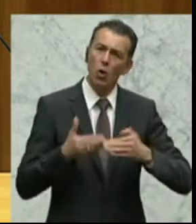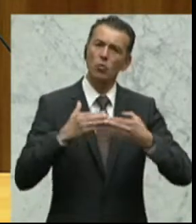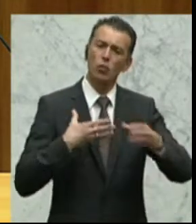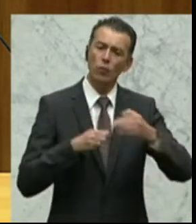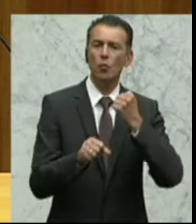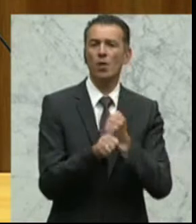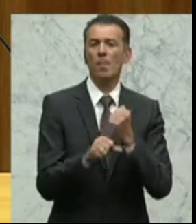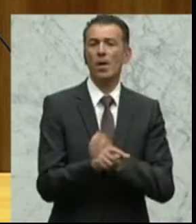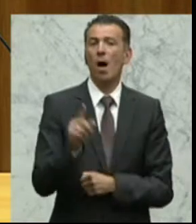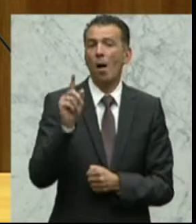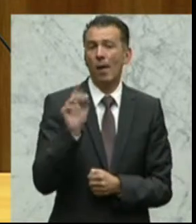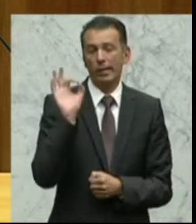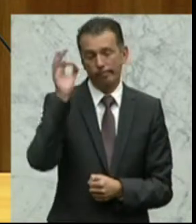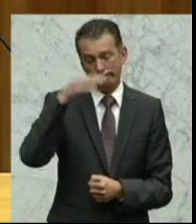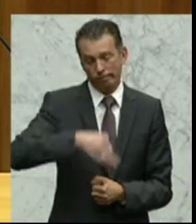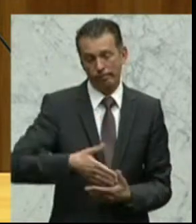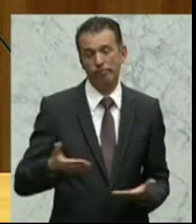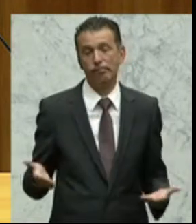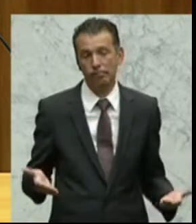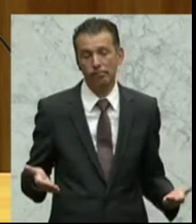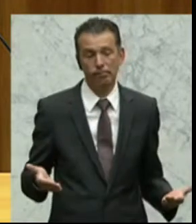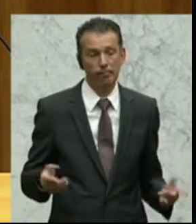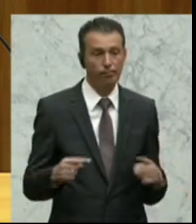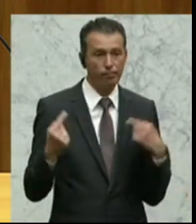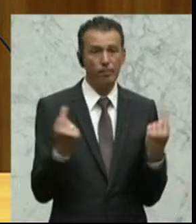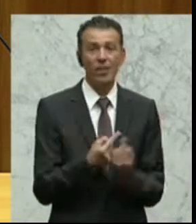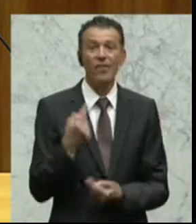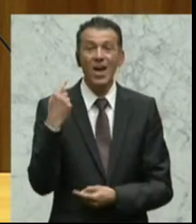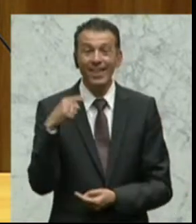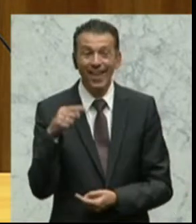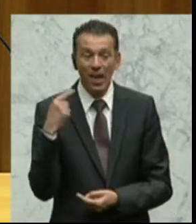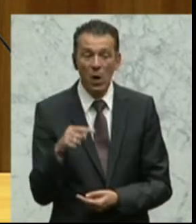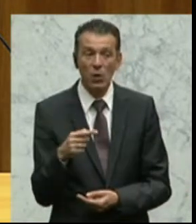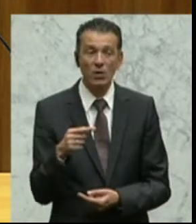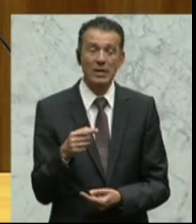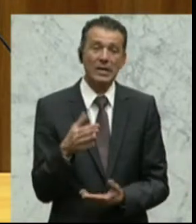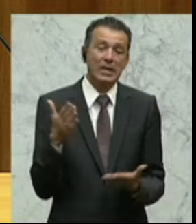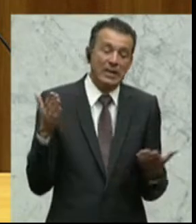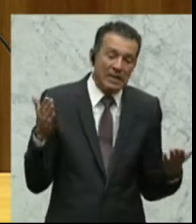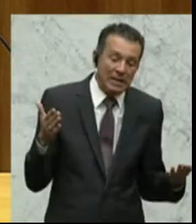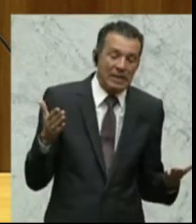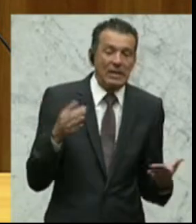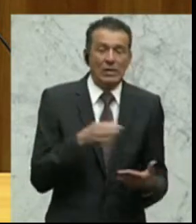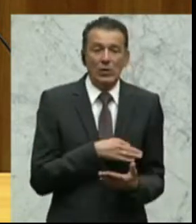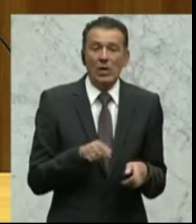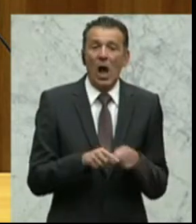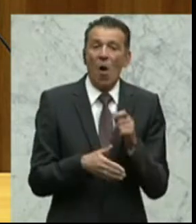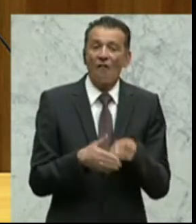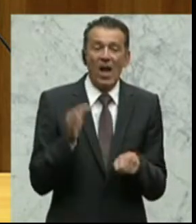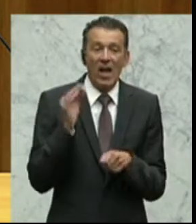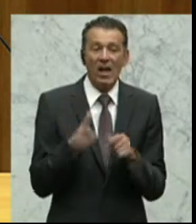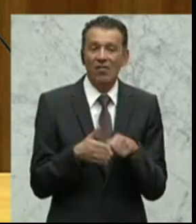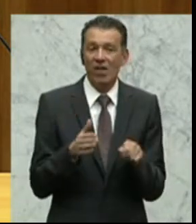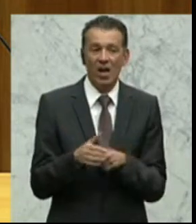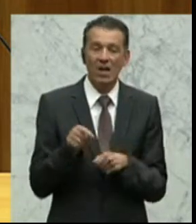ist das Bedauerliche, wir als NEOS und ich fürchte auch die Wählerinnen und Wähler sprechen dieser Bundesregierung und